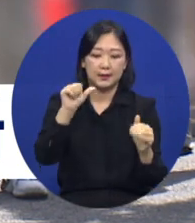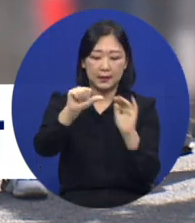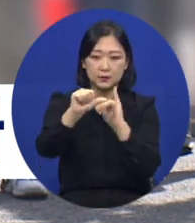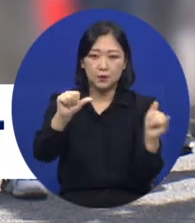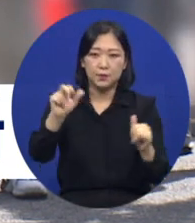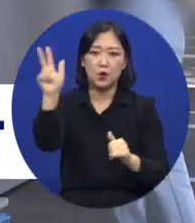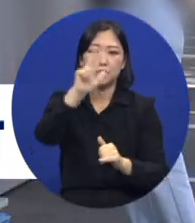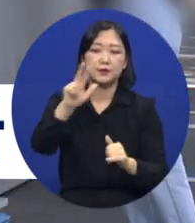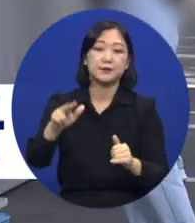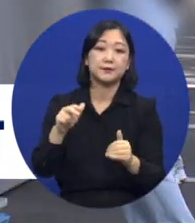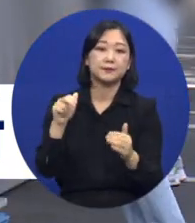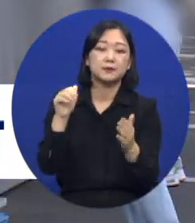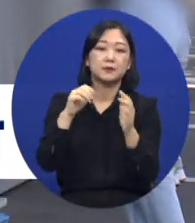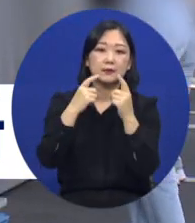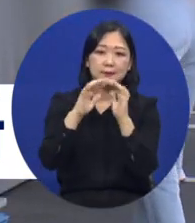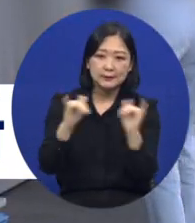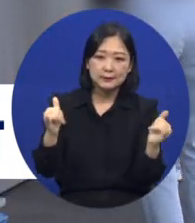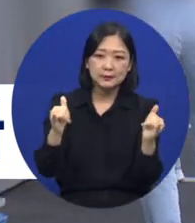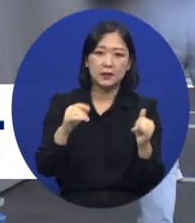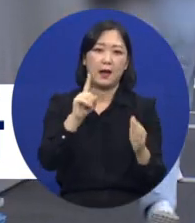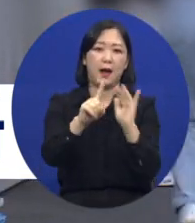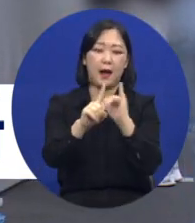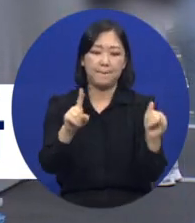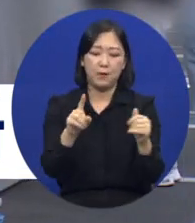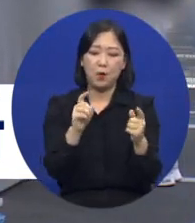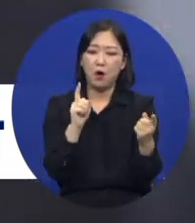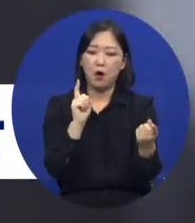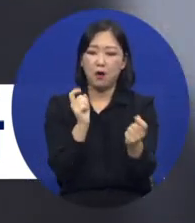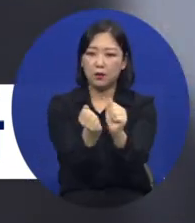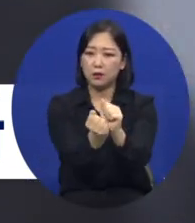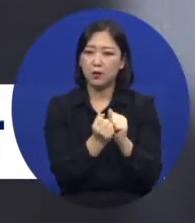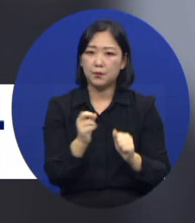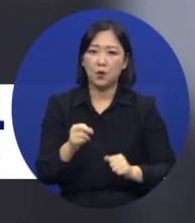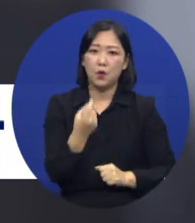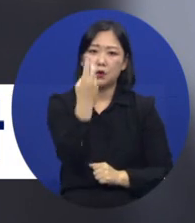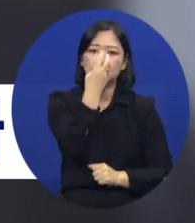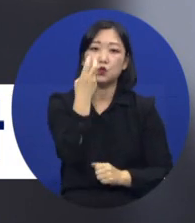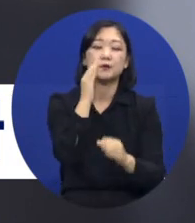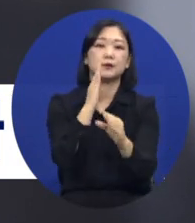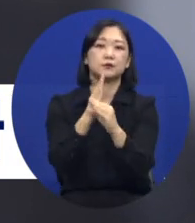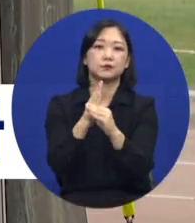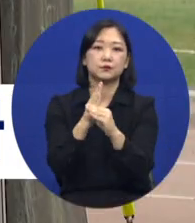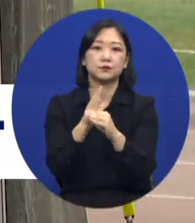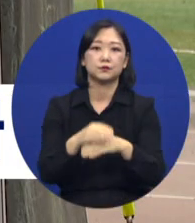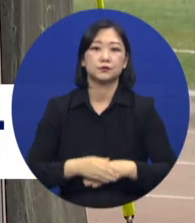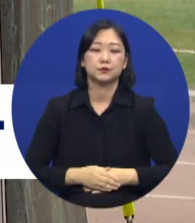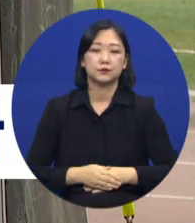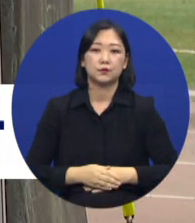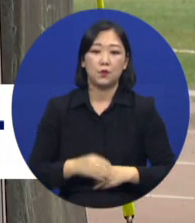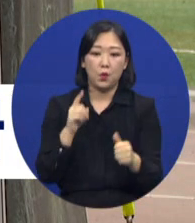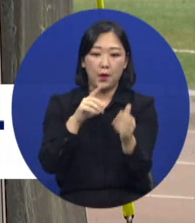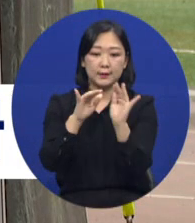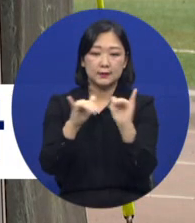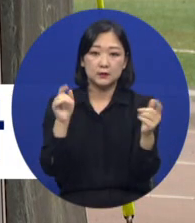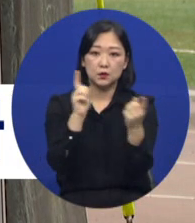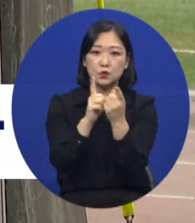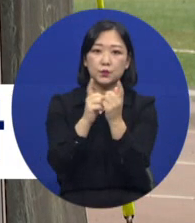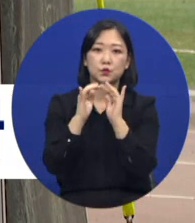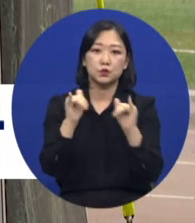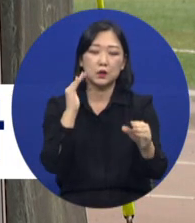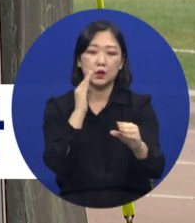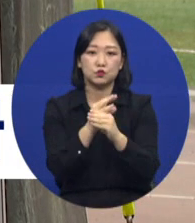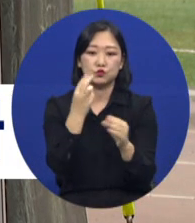5명은 다른 지역 입도객이며 나머지 1명은 감염 경로를 조사 중입니다. 도내 확진자 접촉자